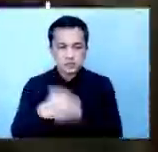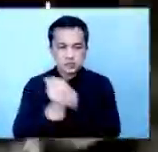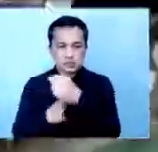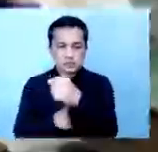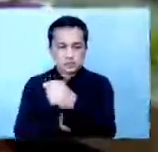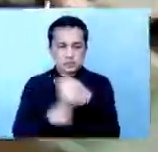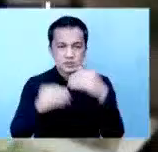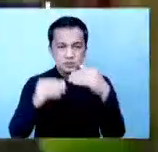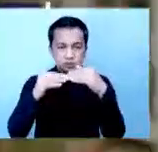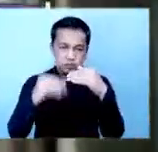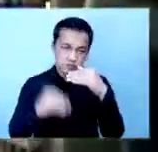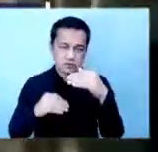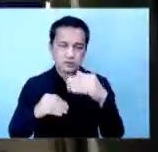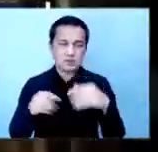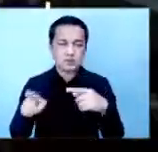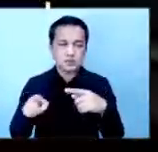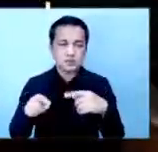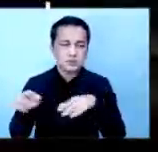lindol.